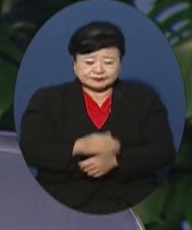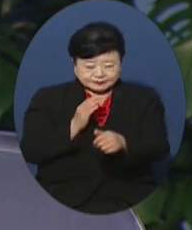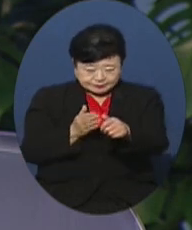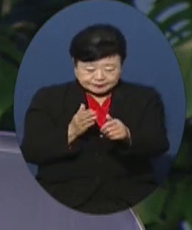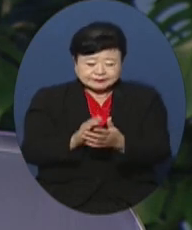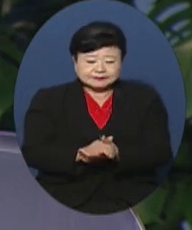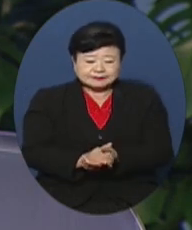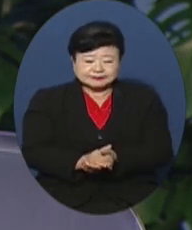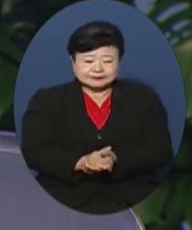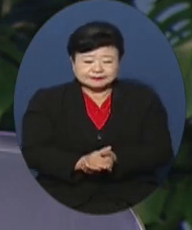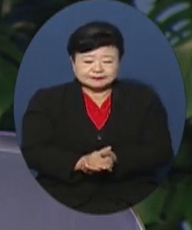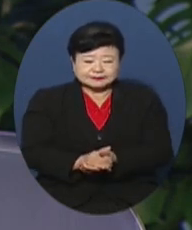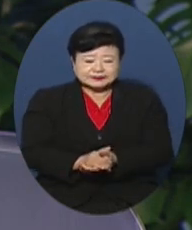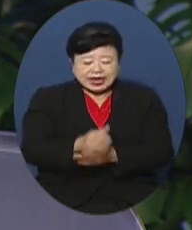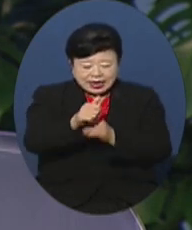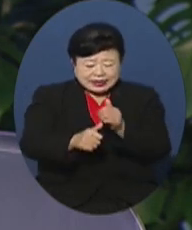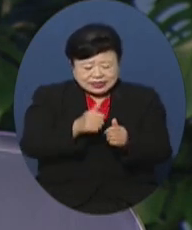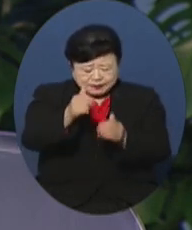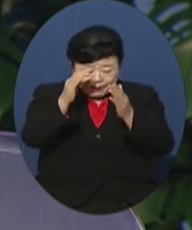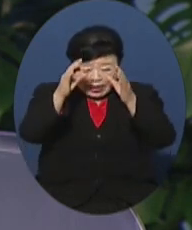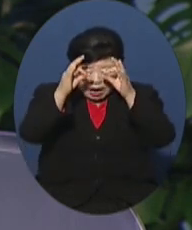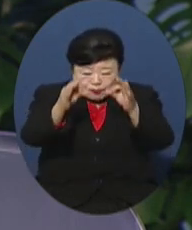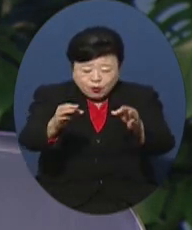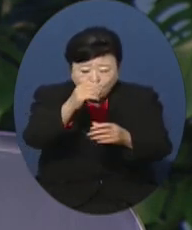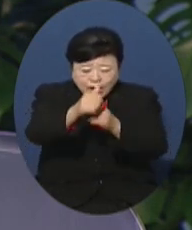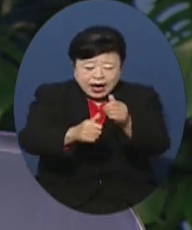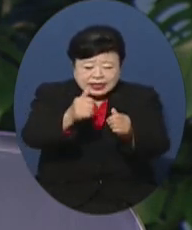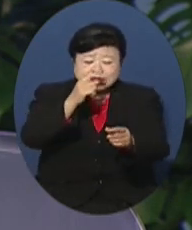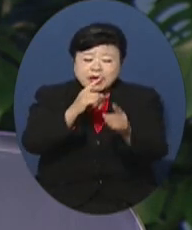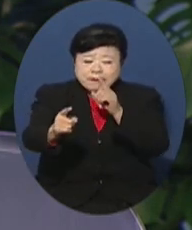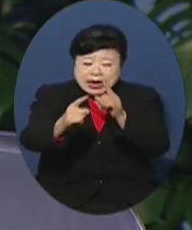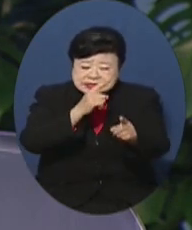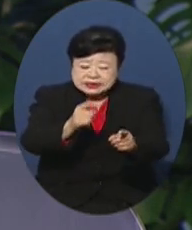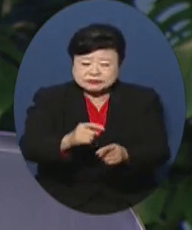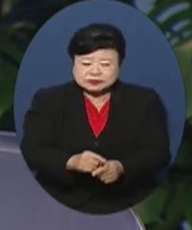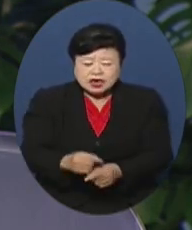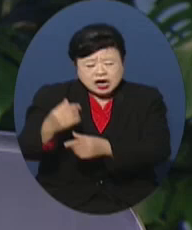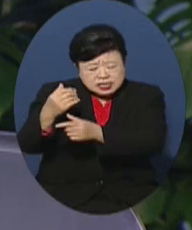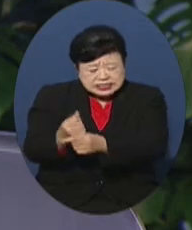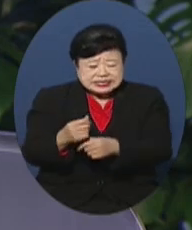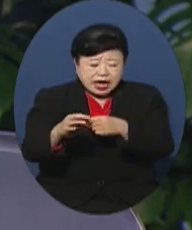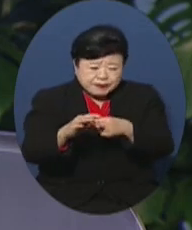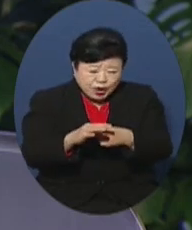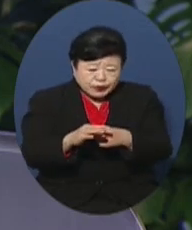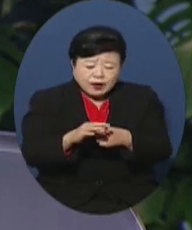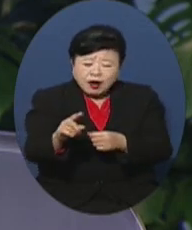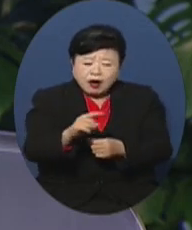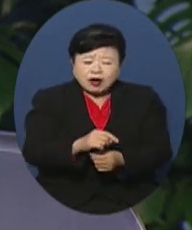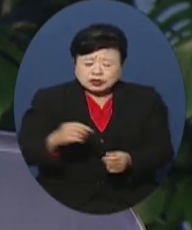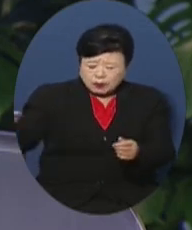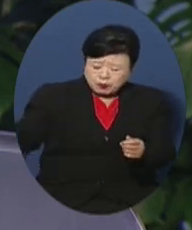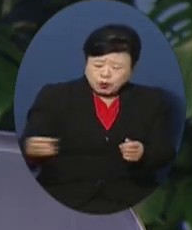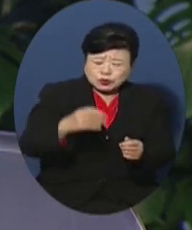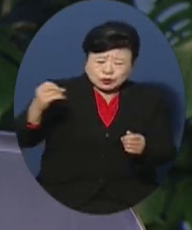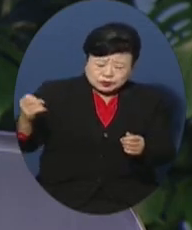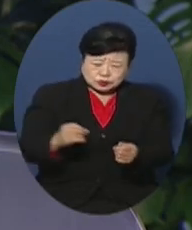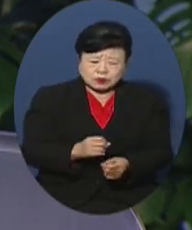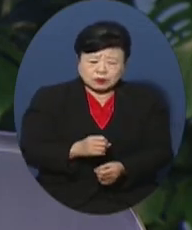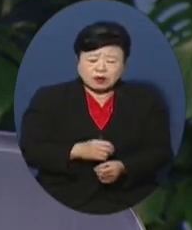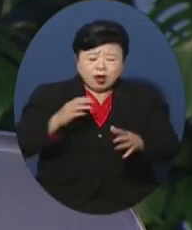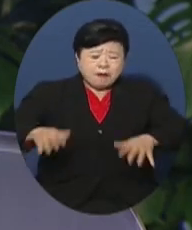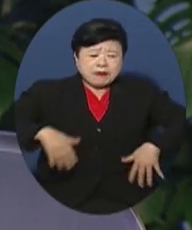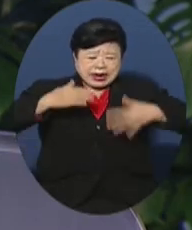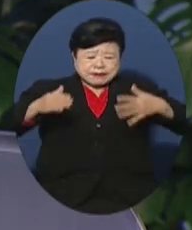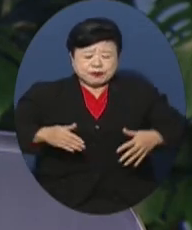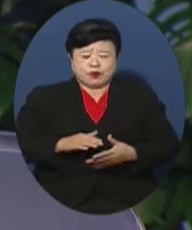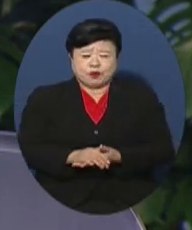암송하십시오. 하나님을 바라보고 하나님의 말씀을 의지하면 아무리 파도가 치고 바람이